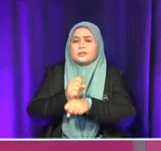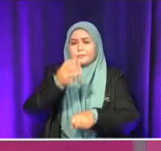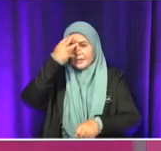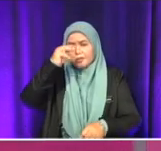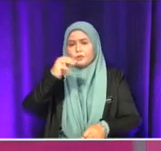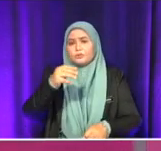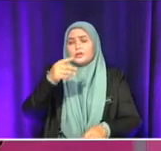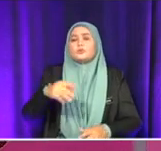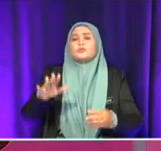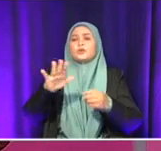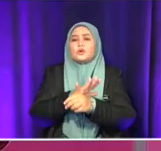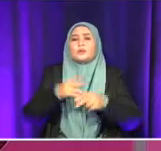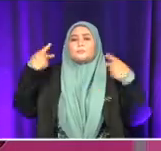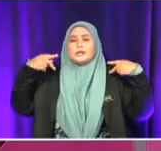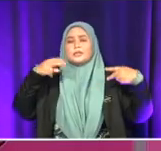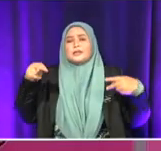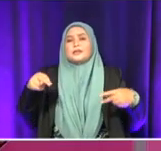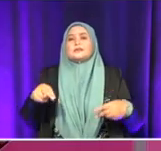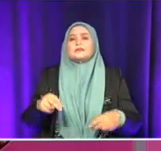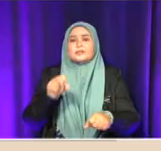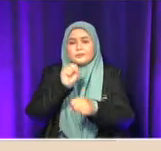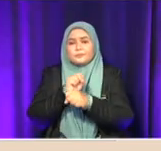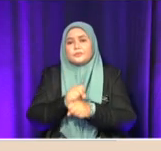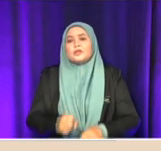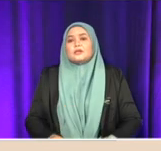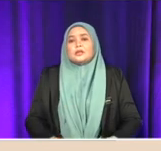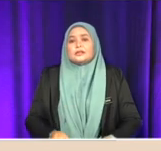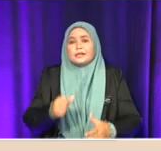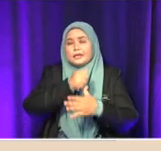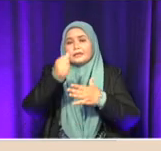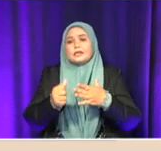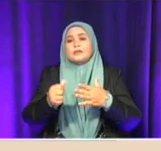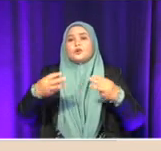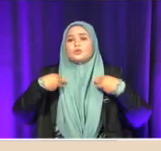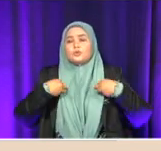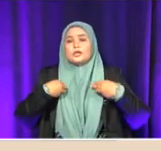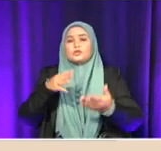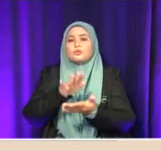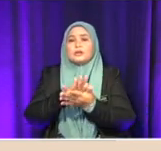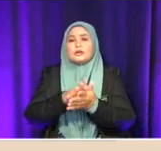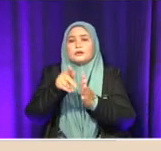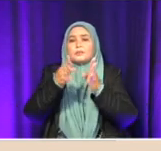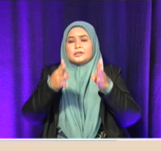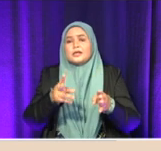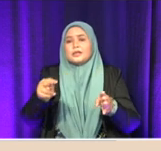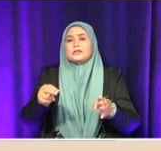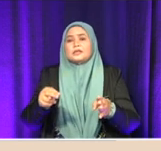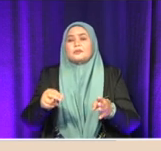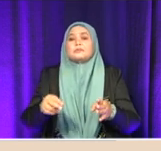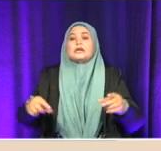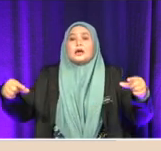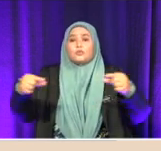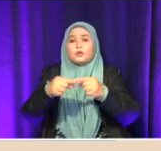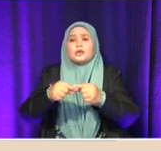oke dan akhir sekali mewujudkan sekolah kebangsaannya menggabungkan semua kau oke macam